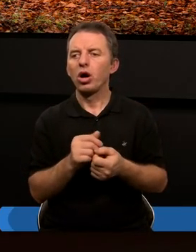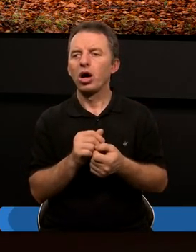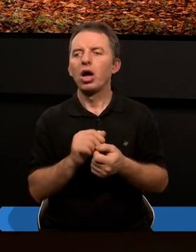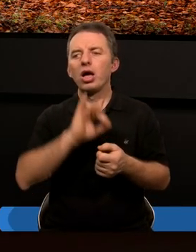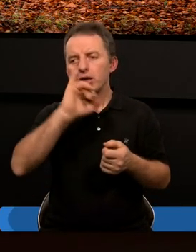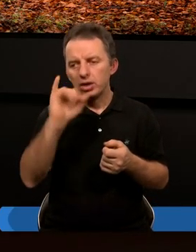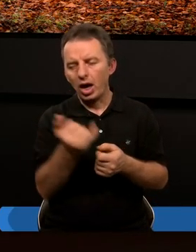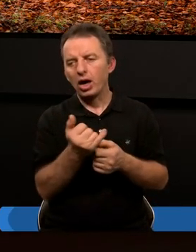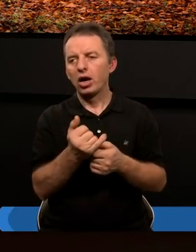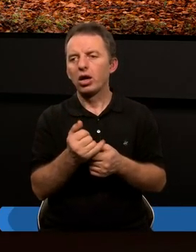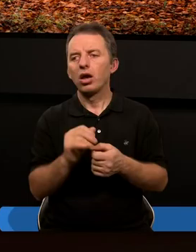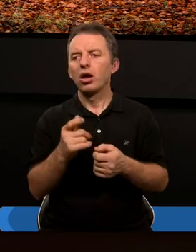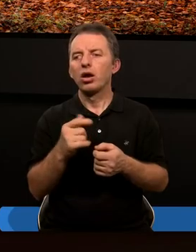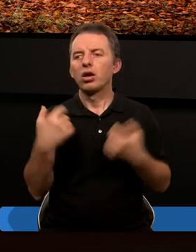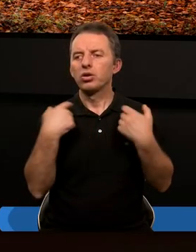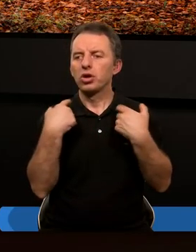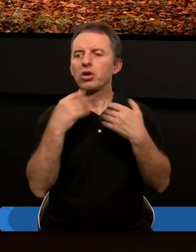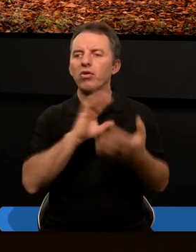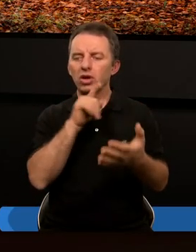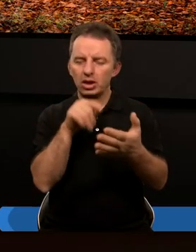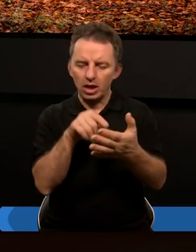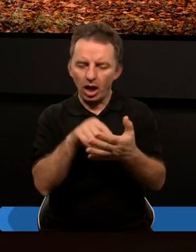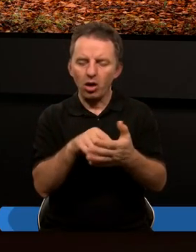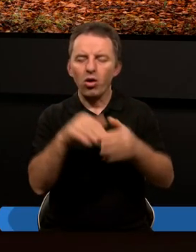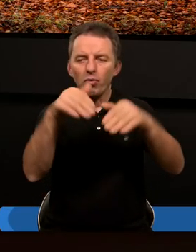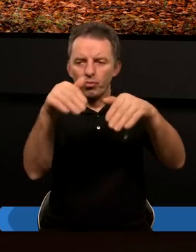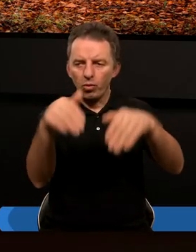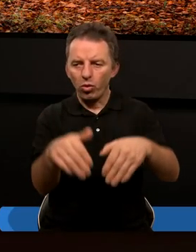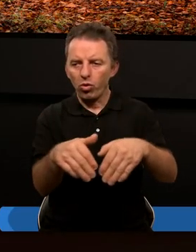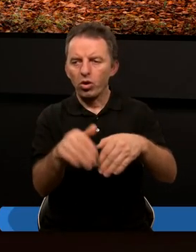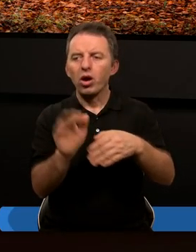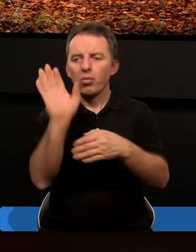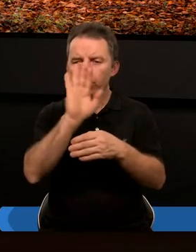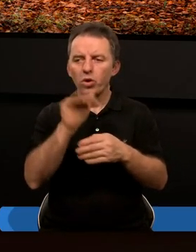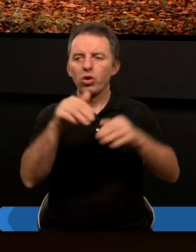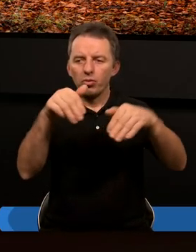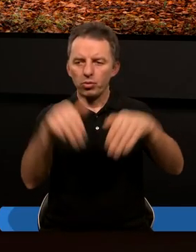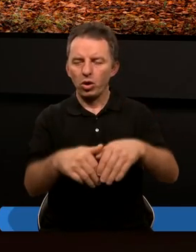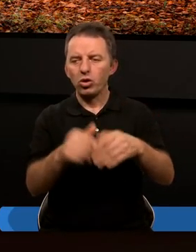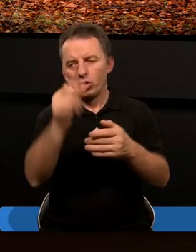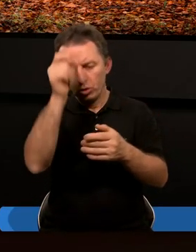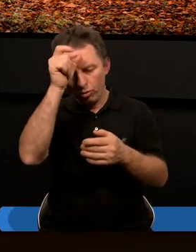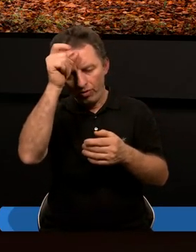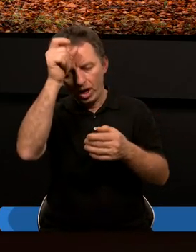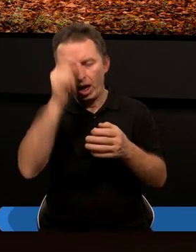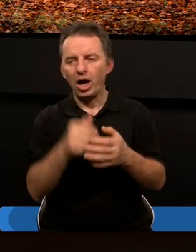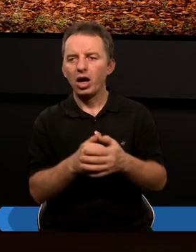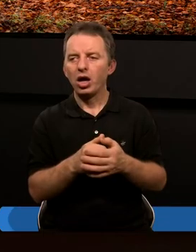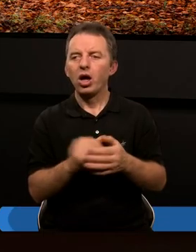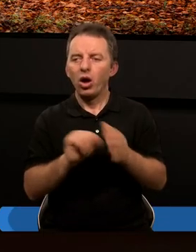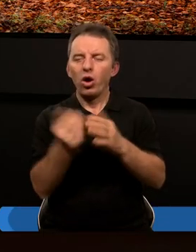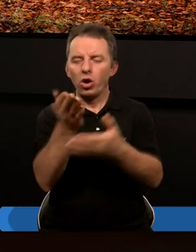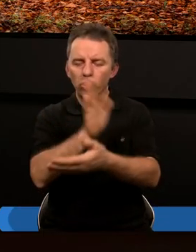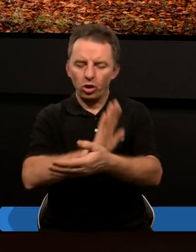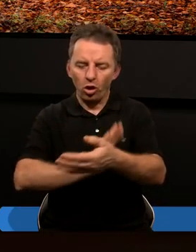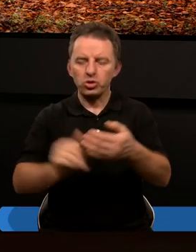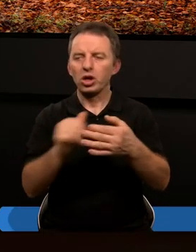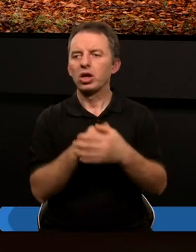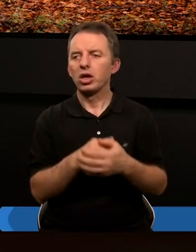taka śmierć dla własnego ja, dla swoich własnych celów, po to, aby Bóg mógł człowieka odrodzić.